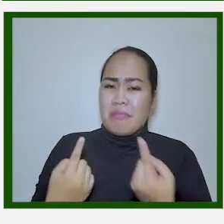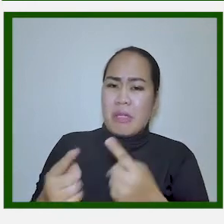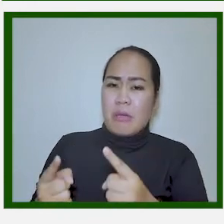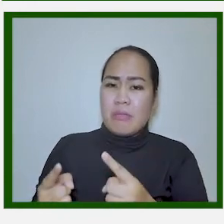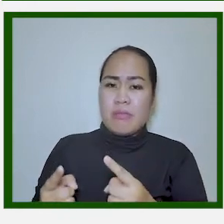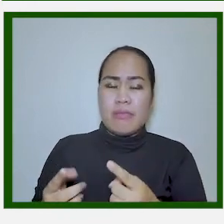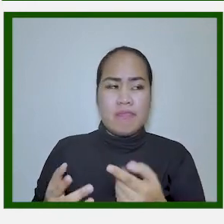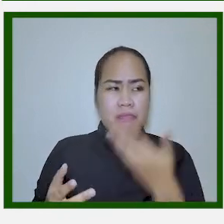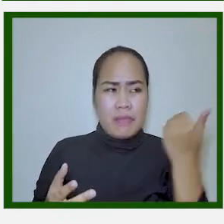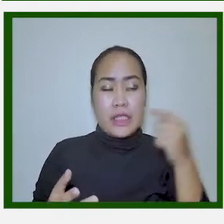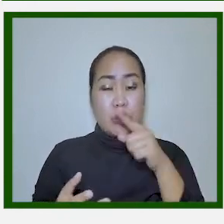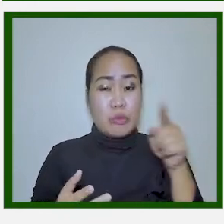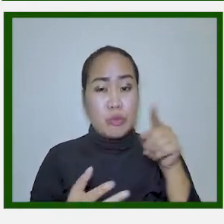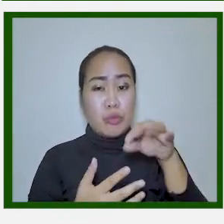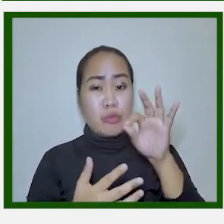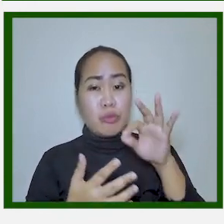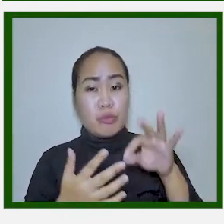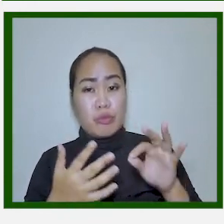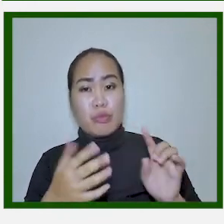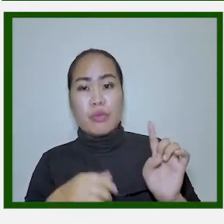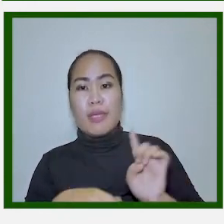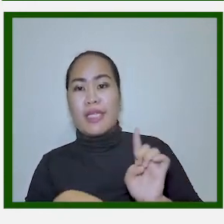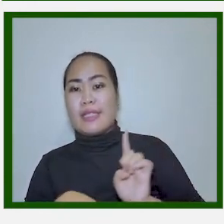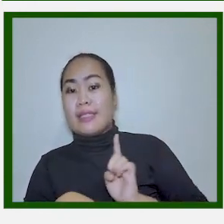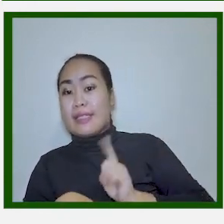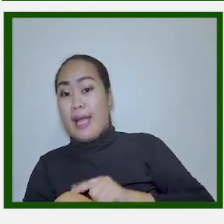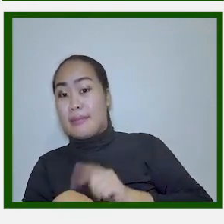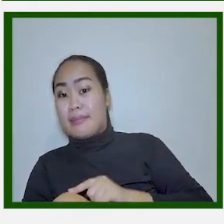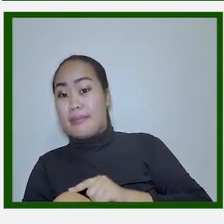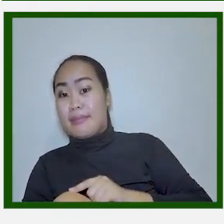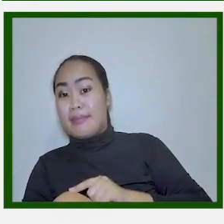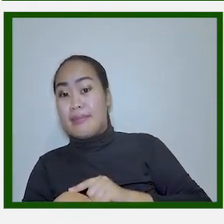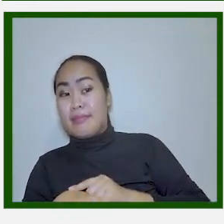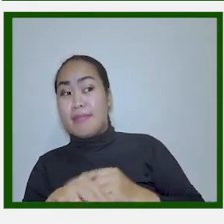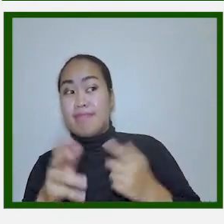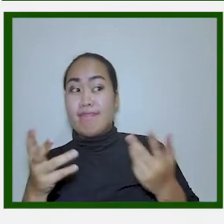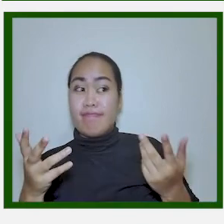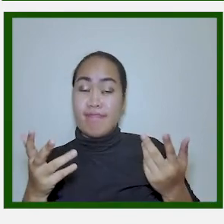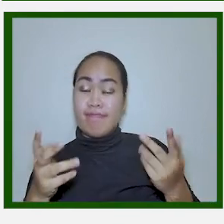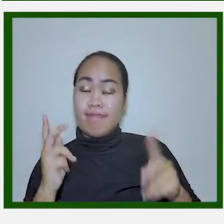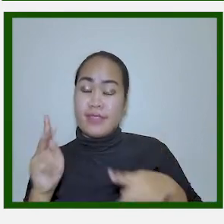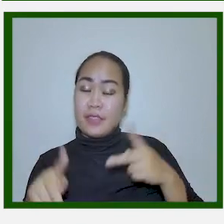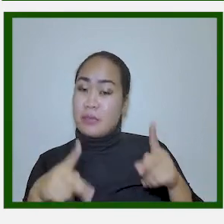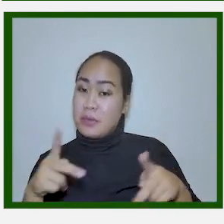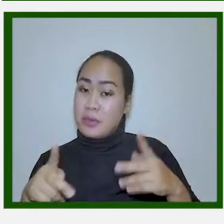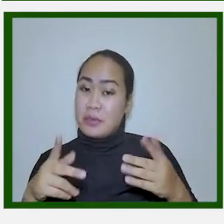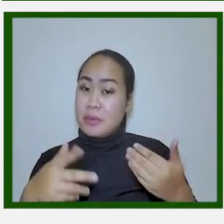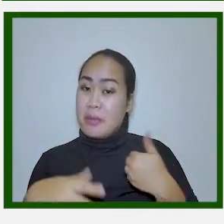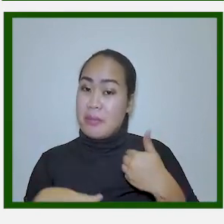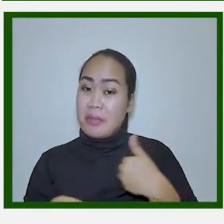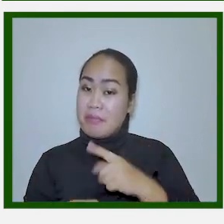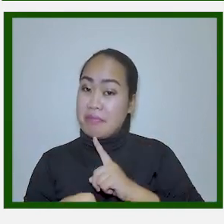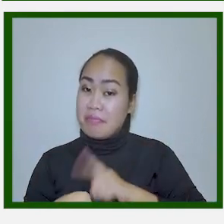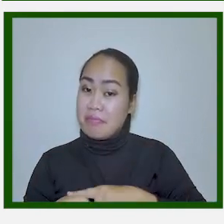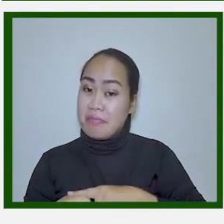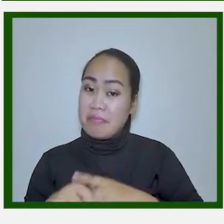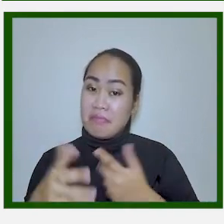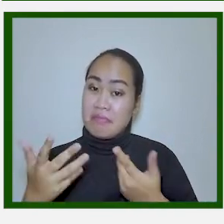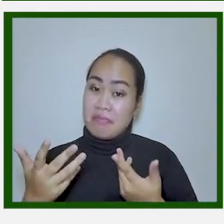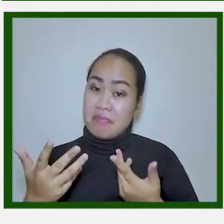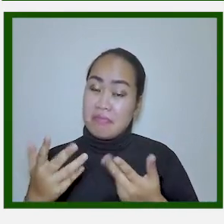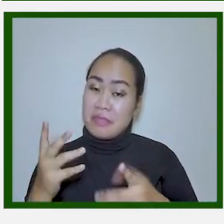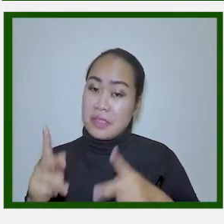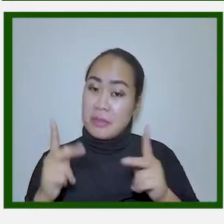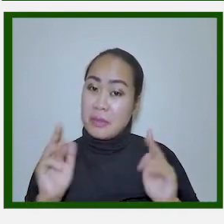pa masyadong tao. In the old normal, ano ginagawa natin dati? Siguro yung pagkabukas ng mall, 'di ba? Yung first hour 'yan, hindi pa